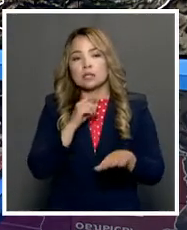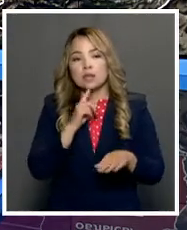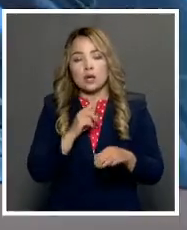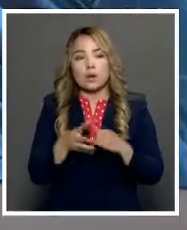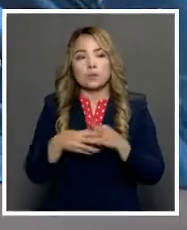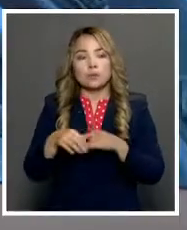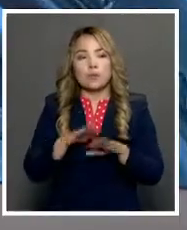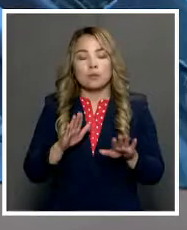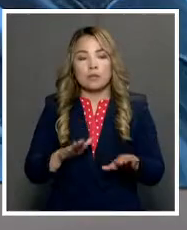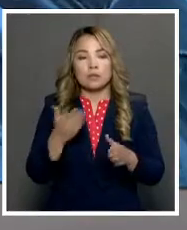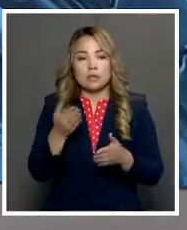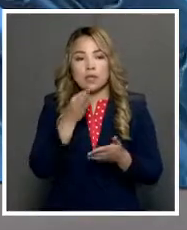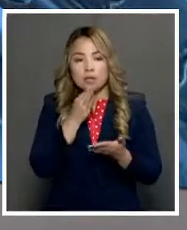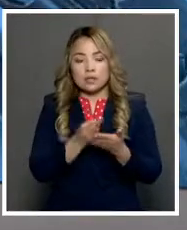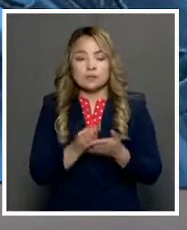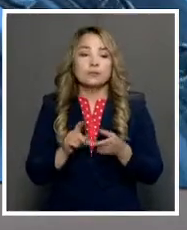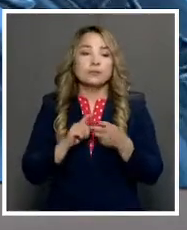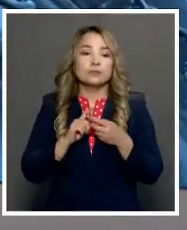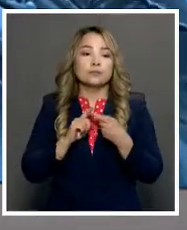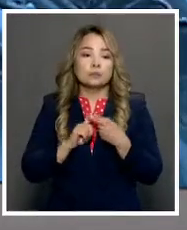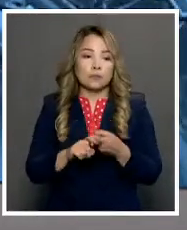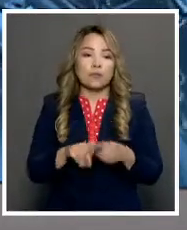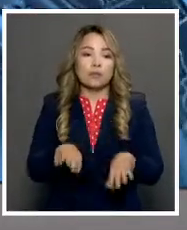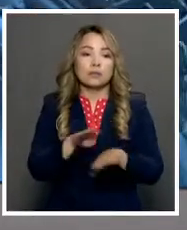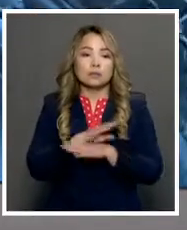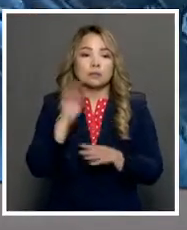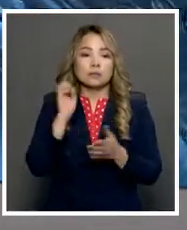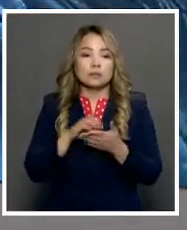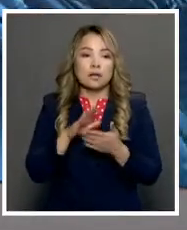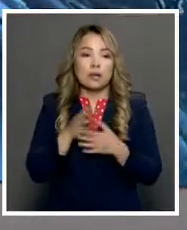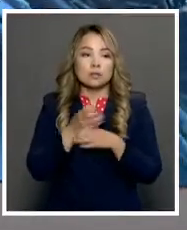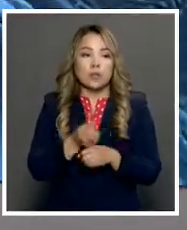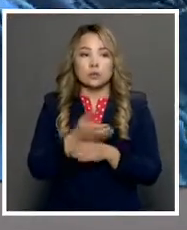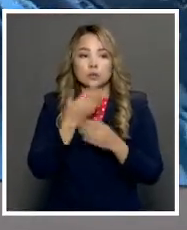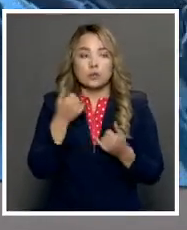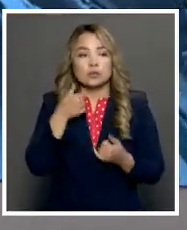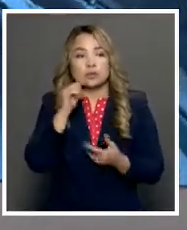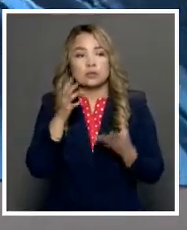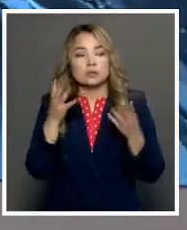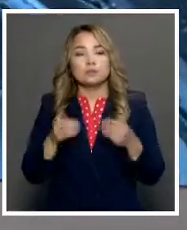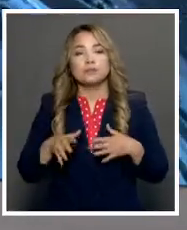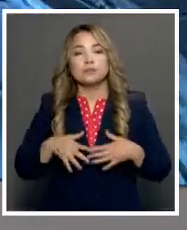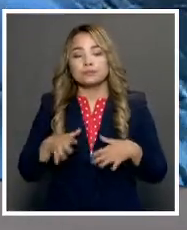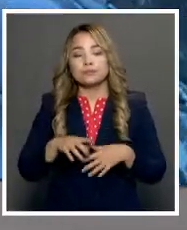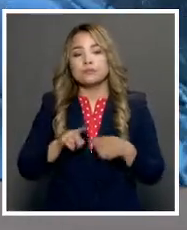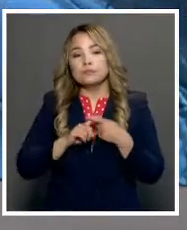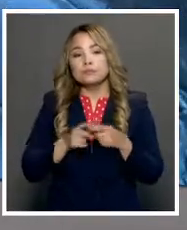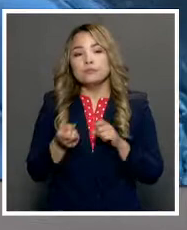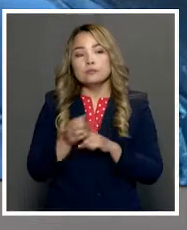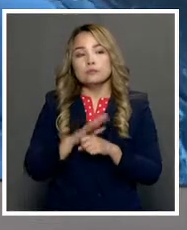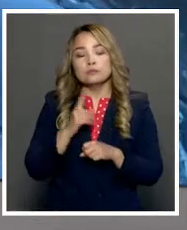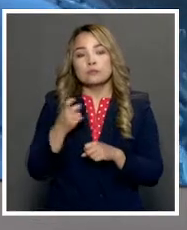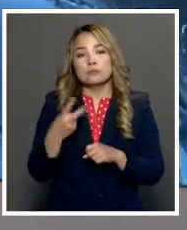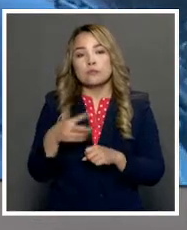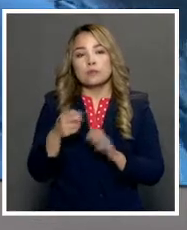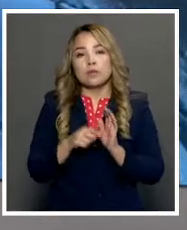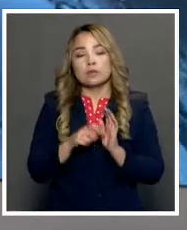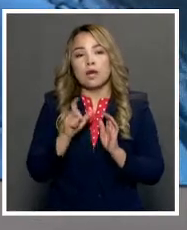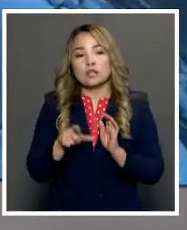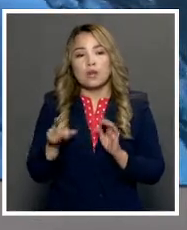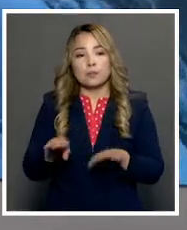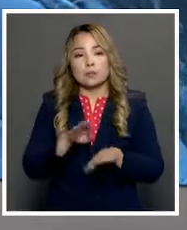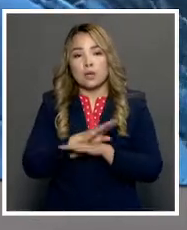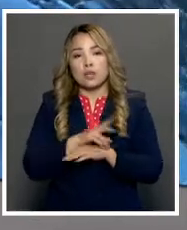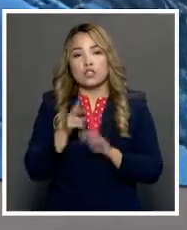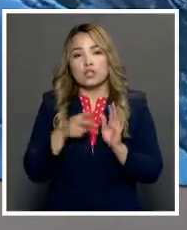тұр. Індеттен қайтыс болғандар саны да азаяр емес. Кеше коронавирус пен пневмониядан 126 науқас көз жұмған, одан